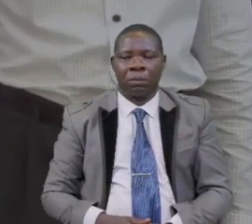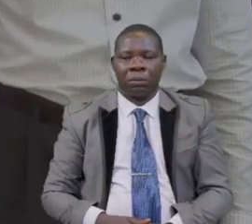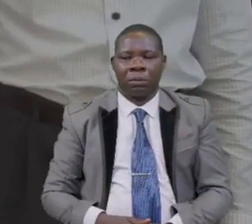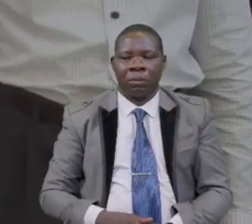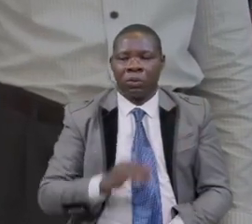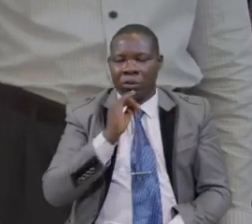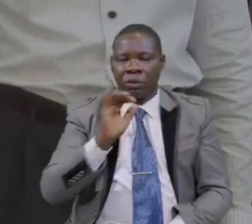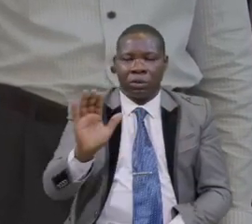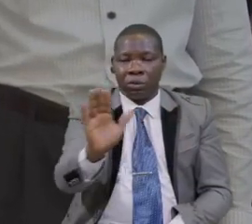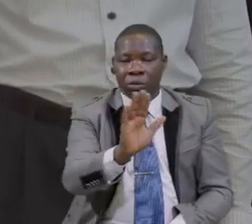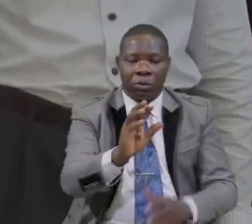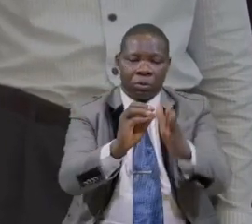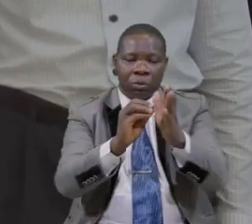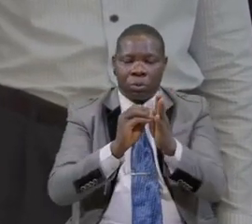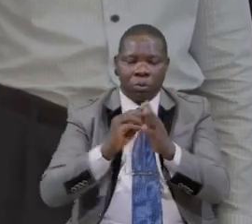est ton maître,